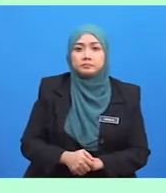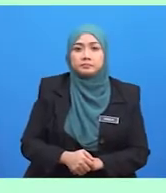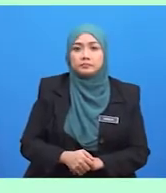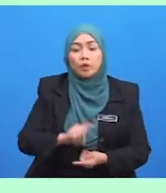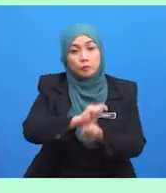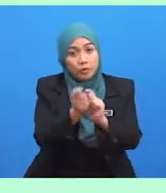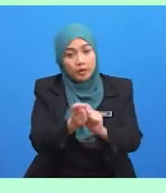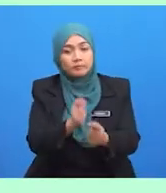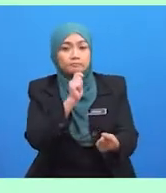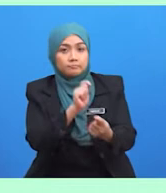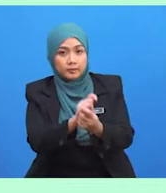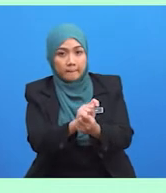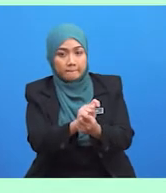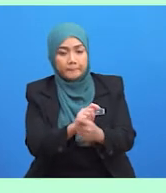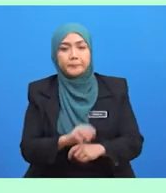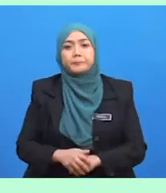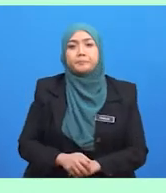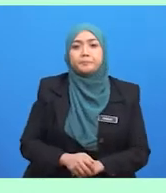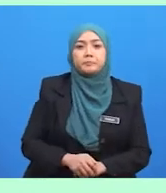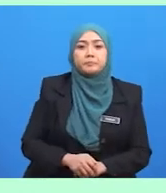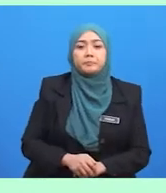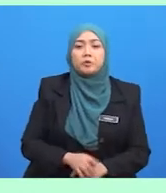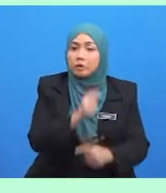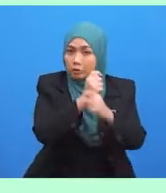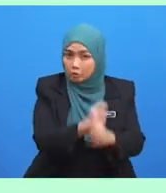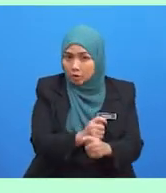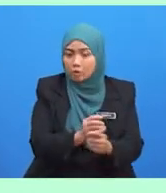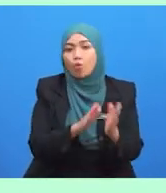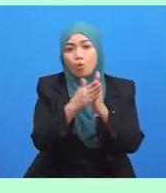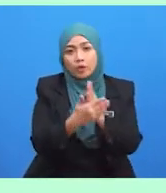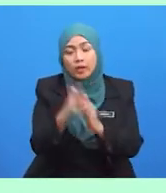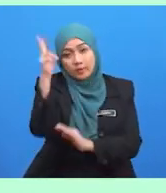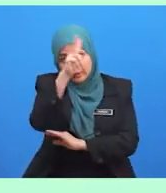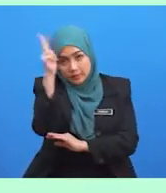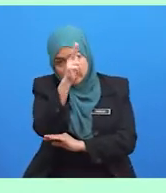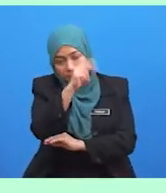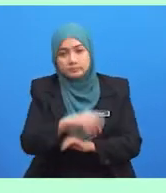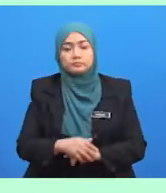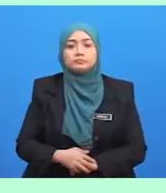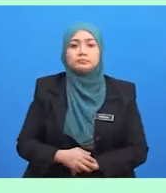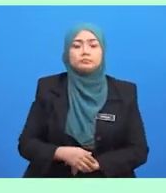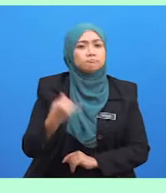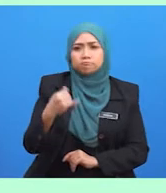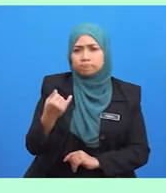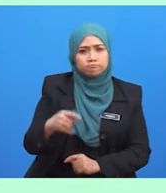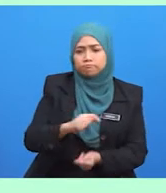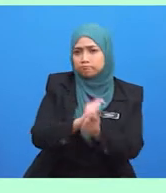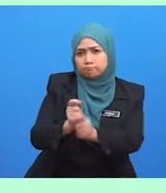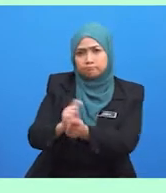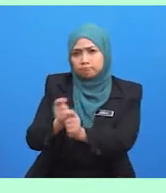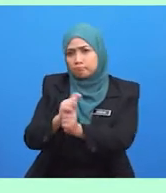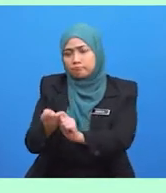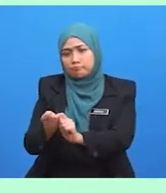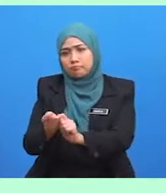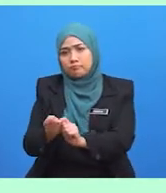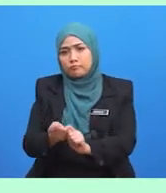tetap yang ditentukan oleh kerajaan. Kadar ini tidak boleh berubah untuk